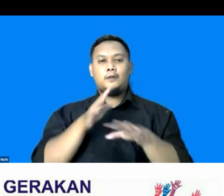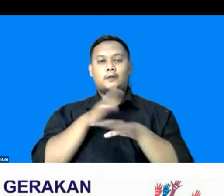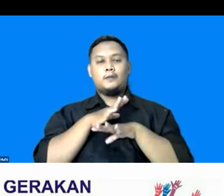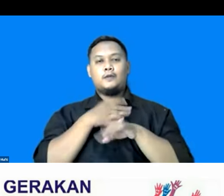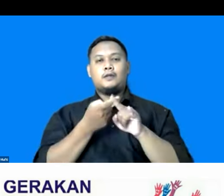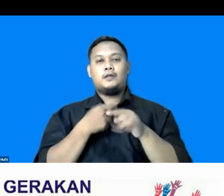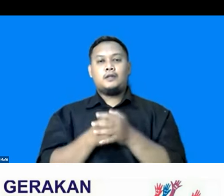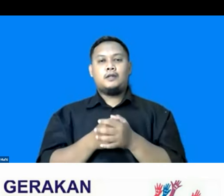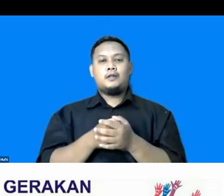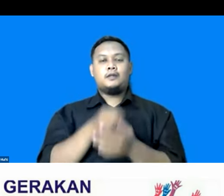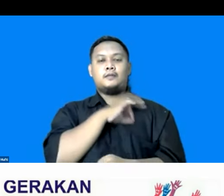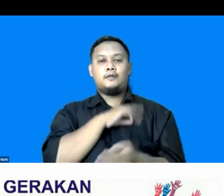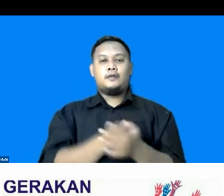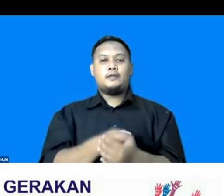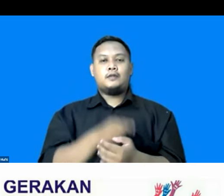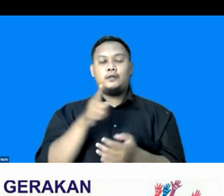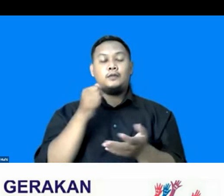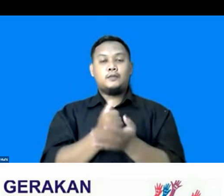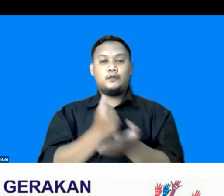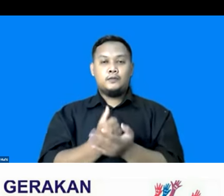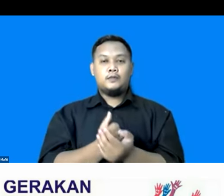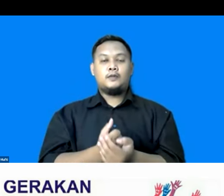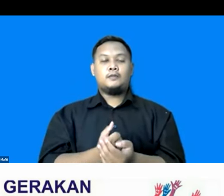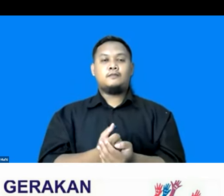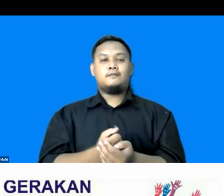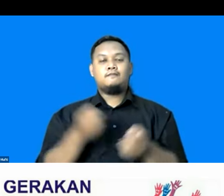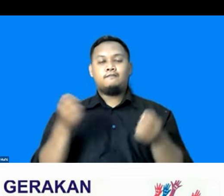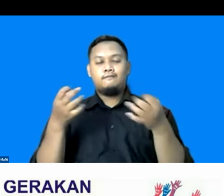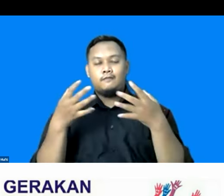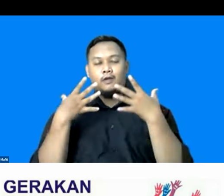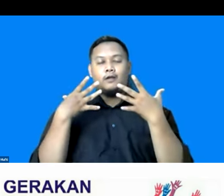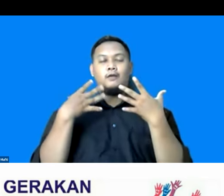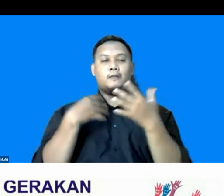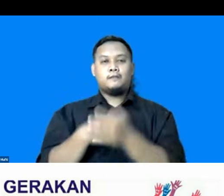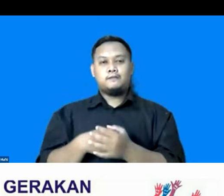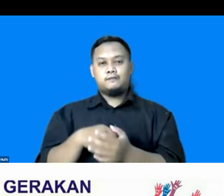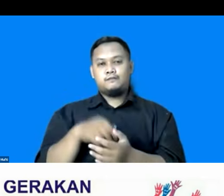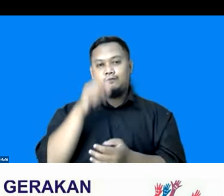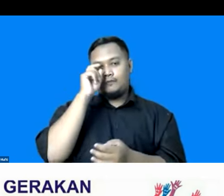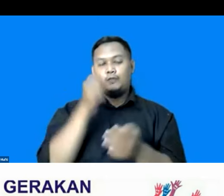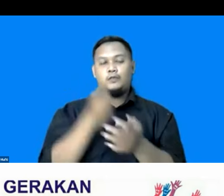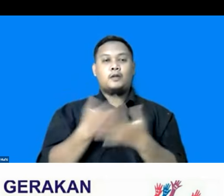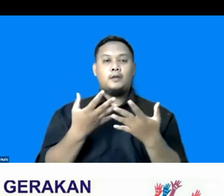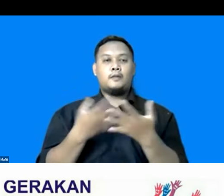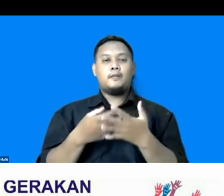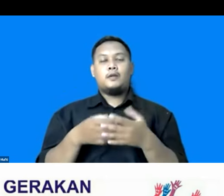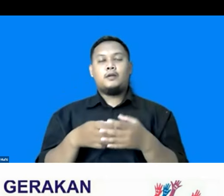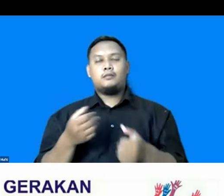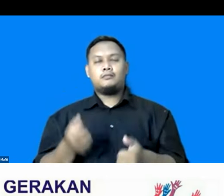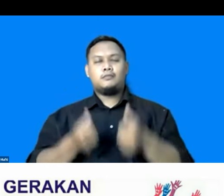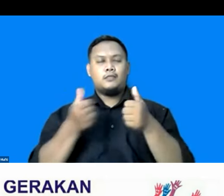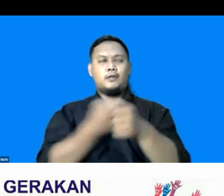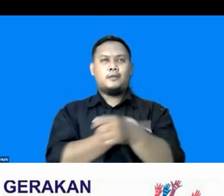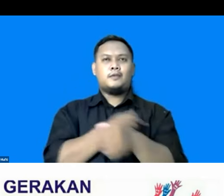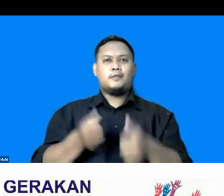Itu juga sangat sangat berpengaruh terhadap sustainabilitas suatu bangunan, karena di bangunan sendiri itu